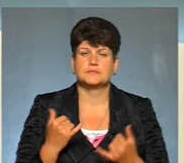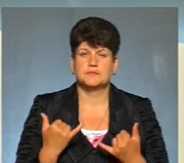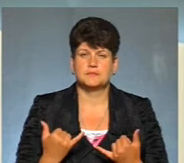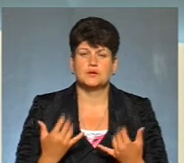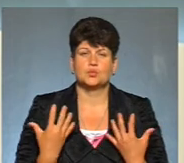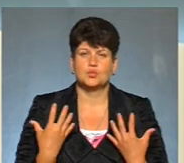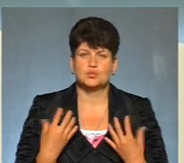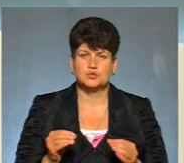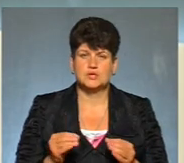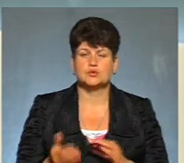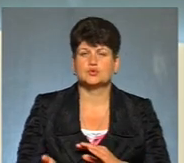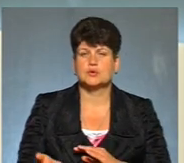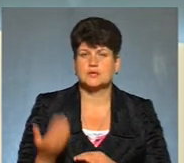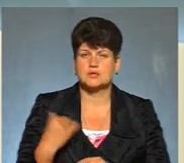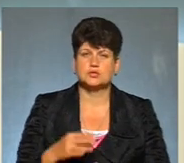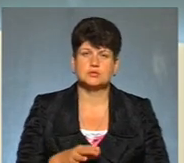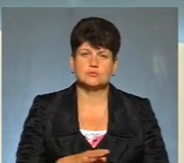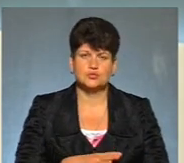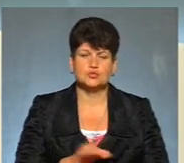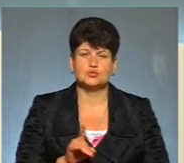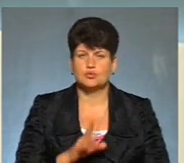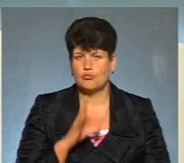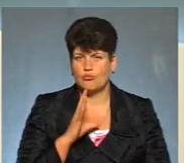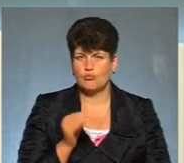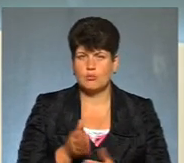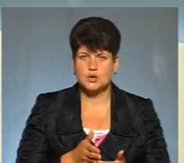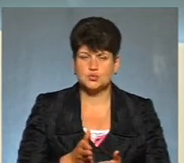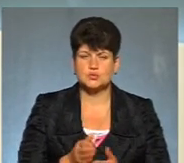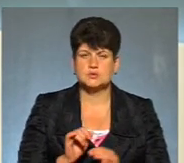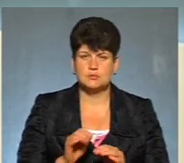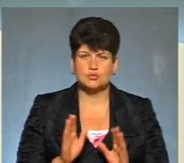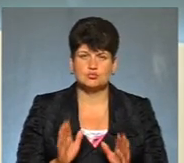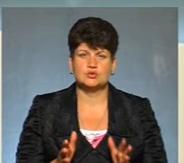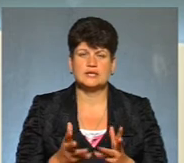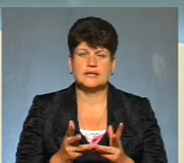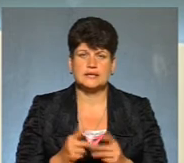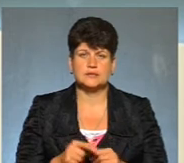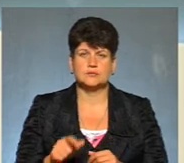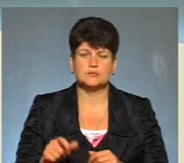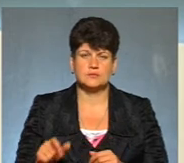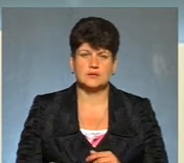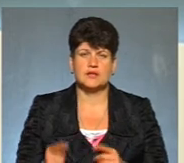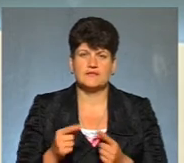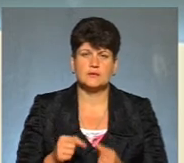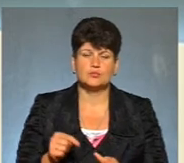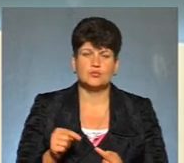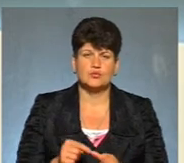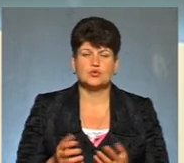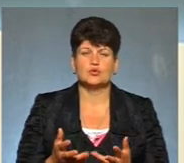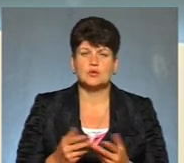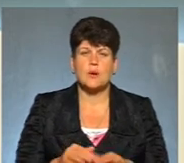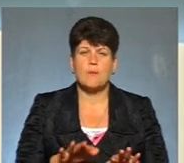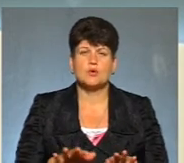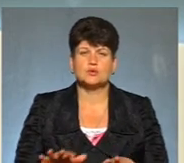уже, якщо раніше було, що в маршрутці може бути кількість пасажирів відповідною до кількості посадкових